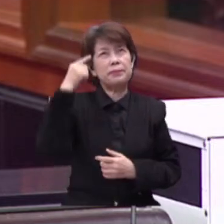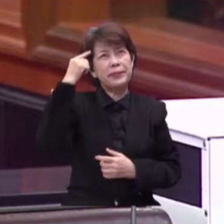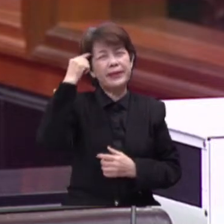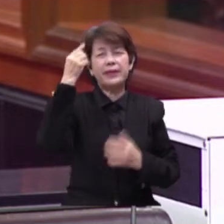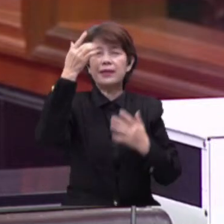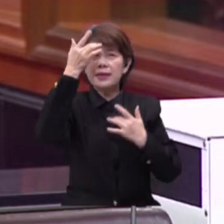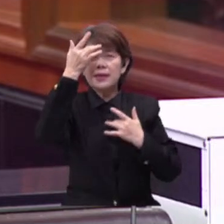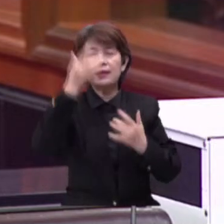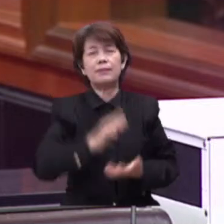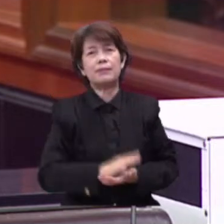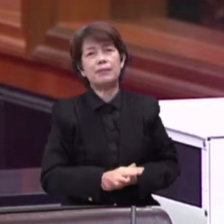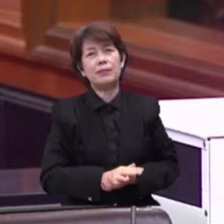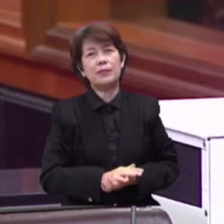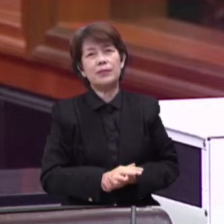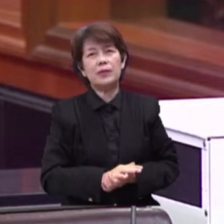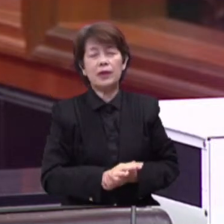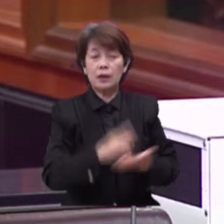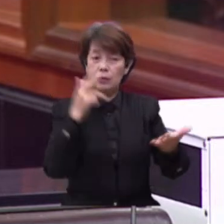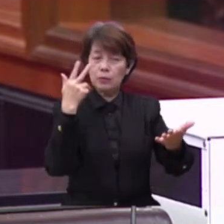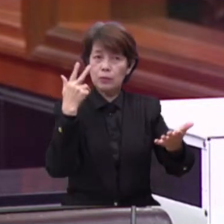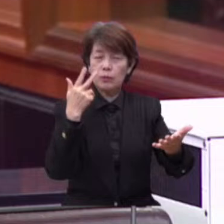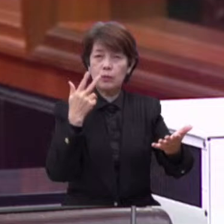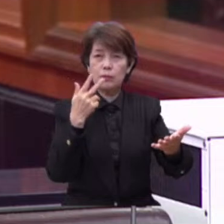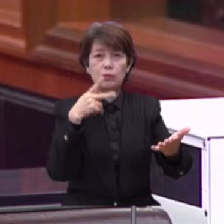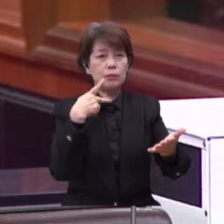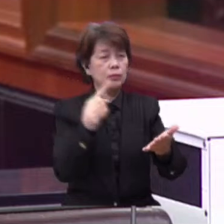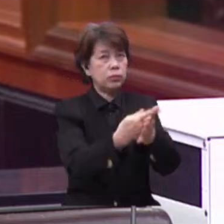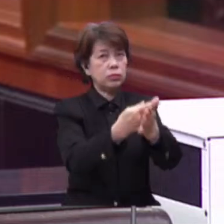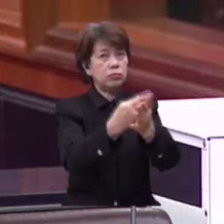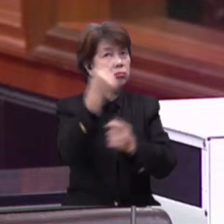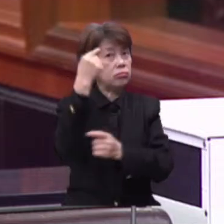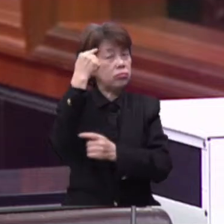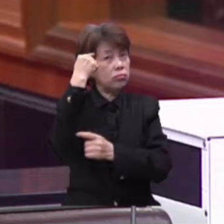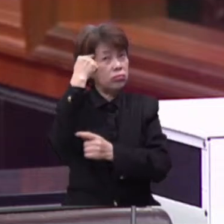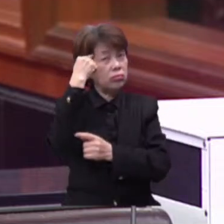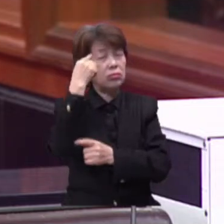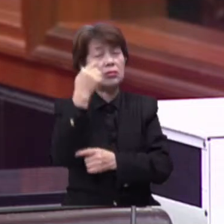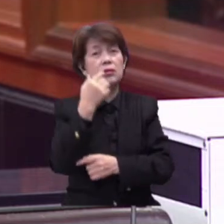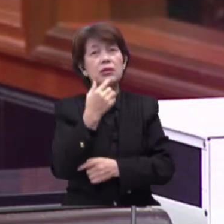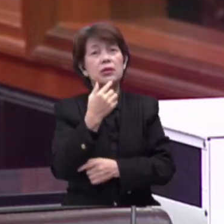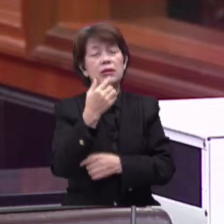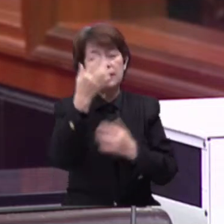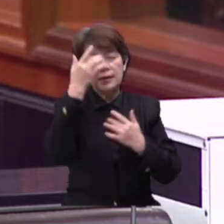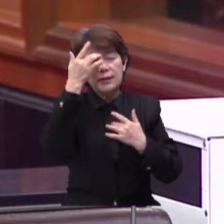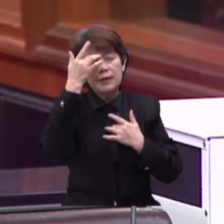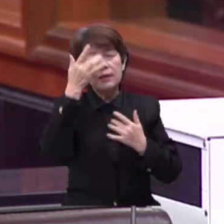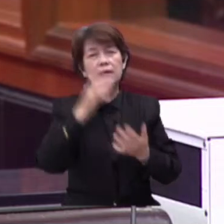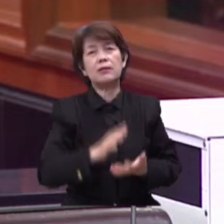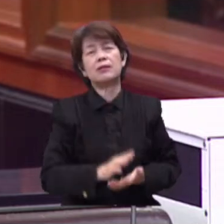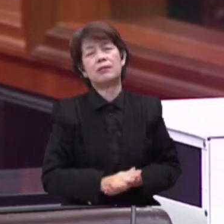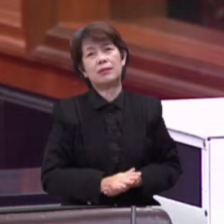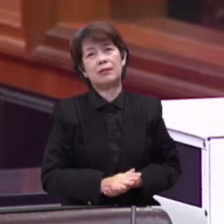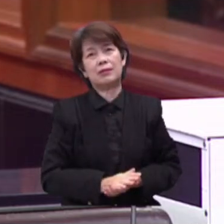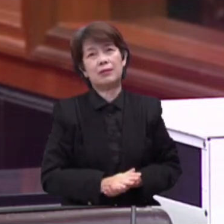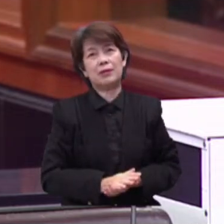apabila kita dapat membuktikan kita mungkin terlepas dari dalam satu